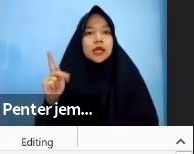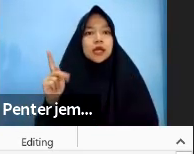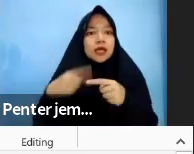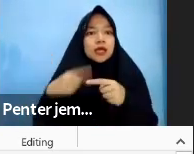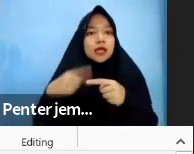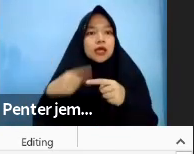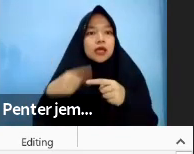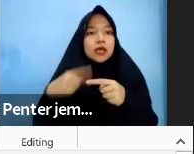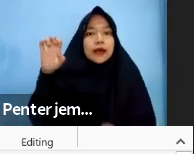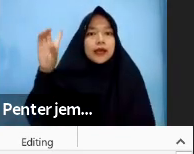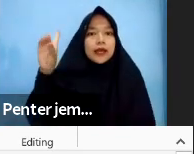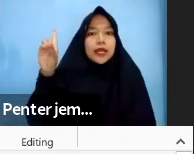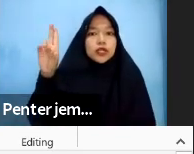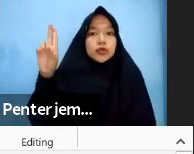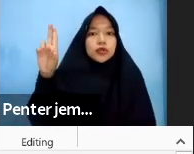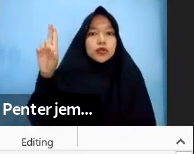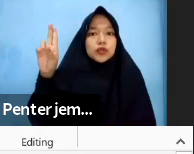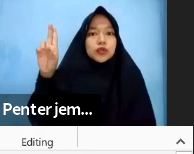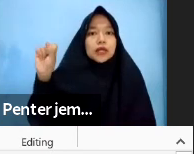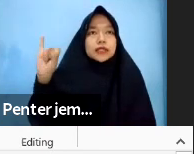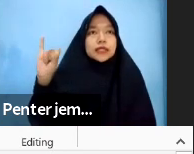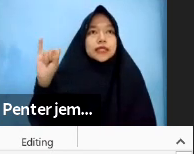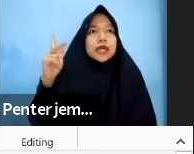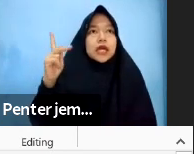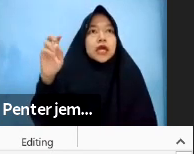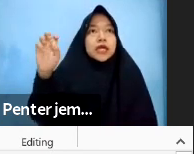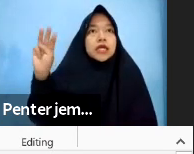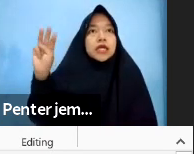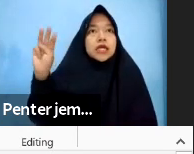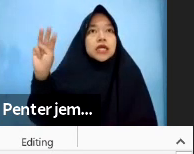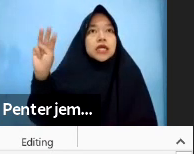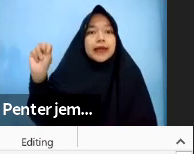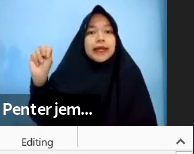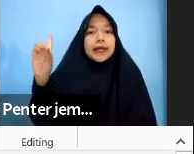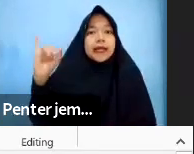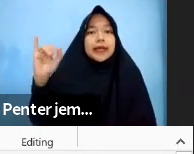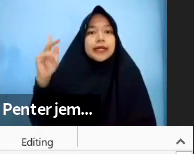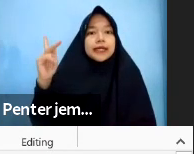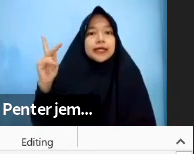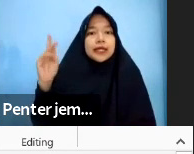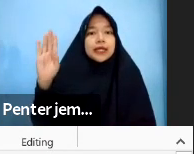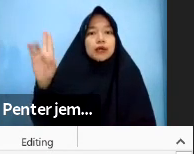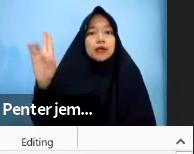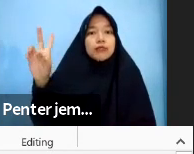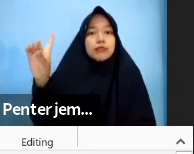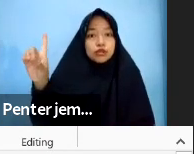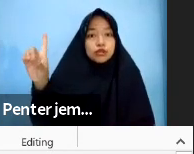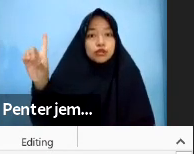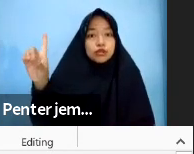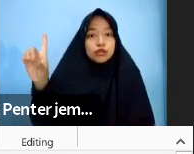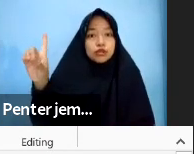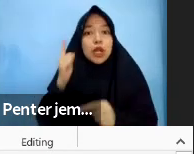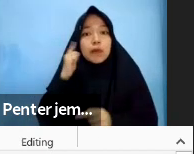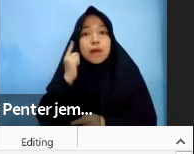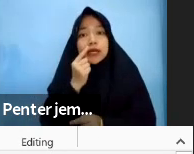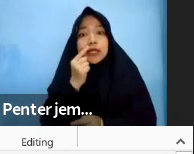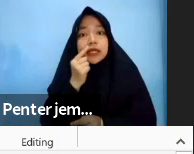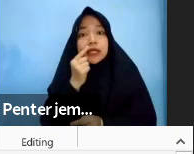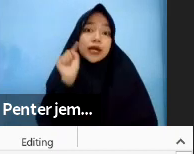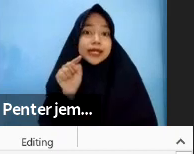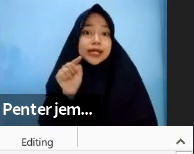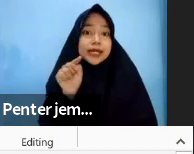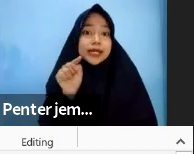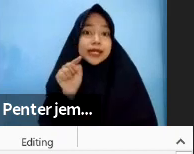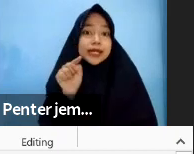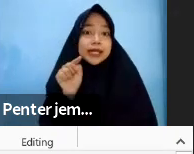kemdikbud.co.id ini multimedia ini juga nanti kalau ini diklik bapak ibu akan menjumpai